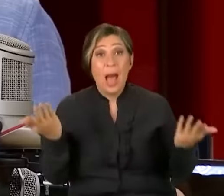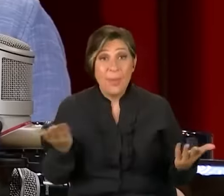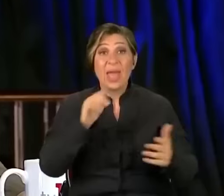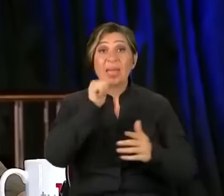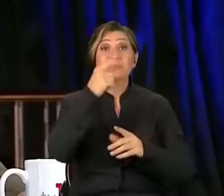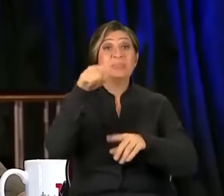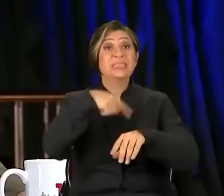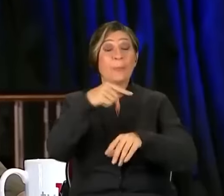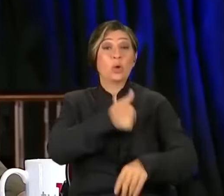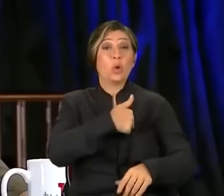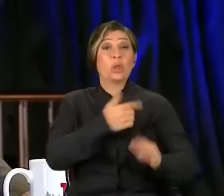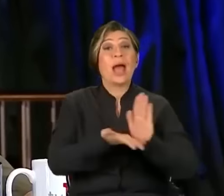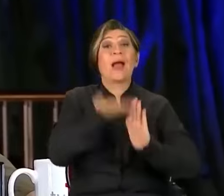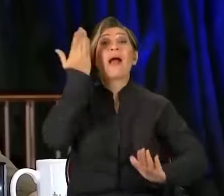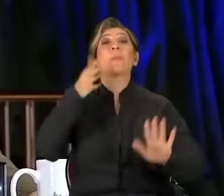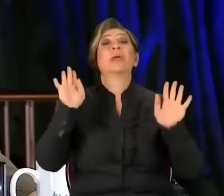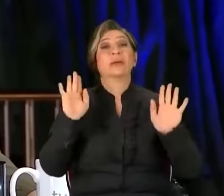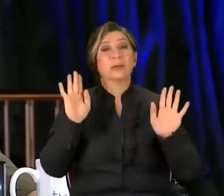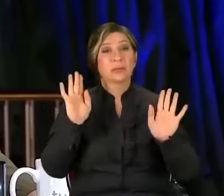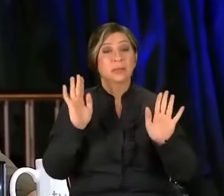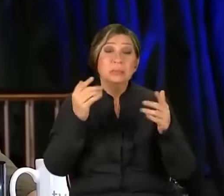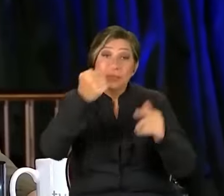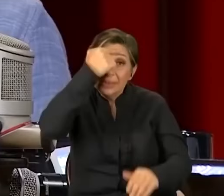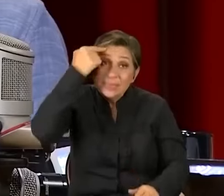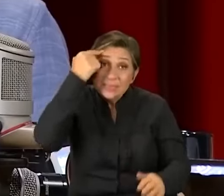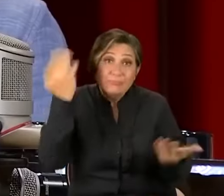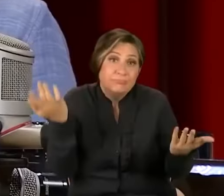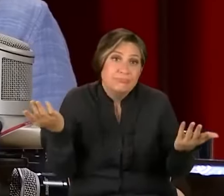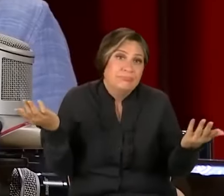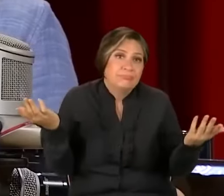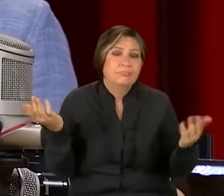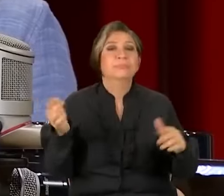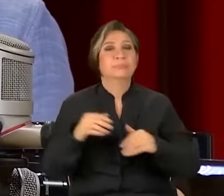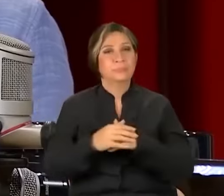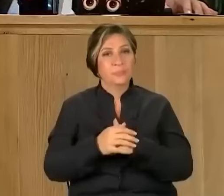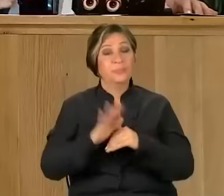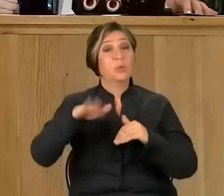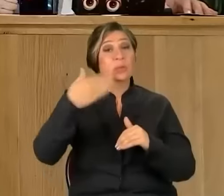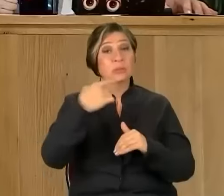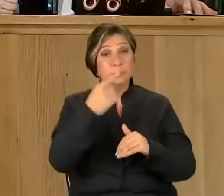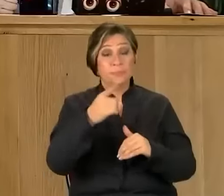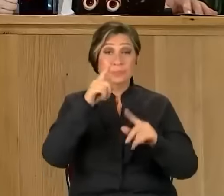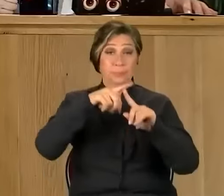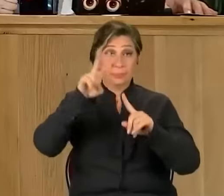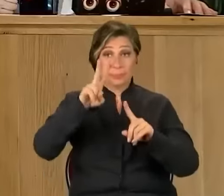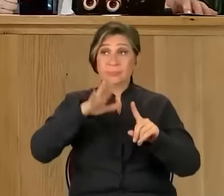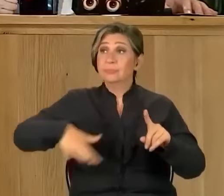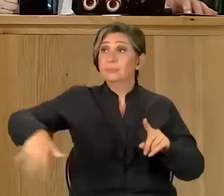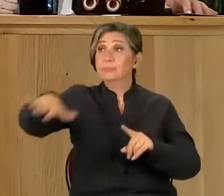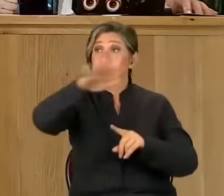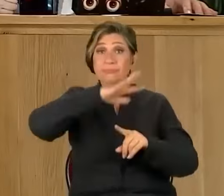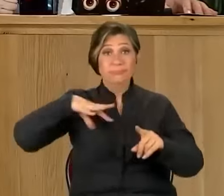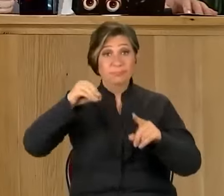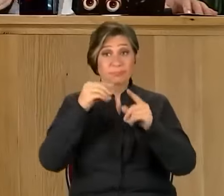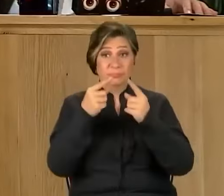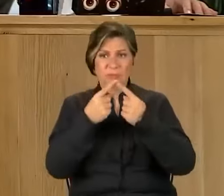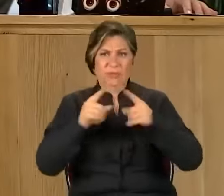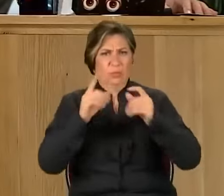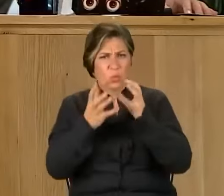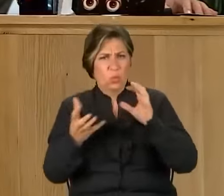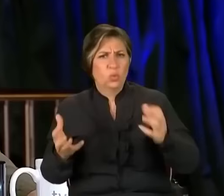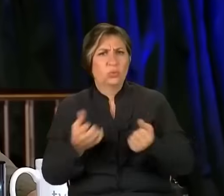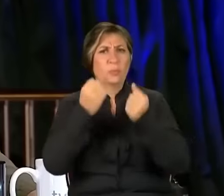hiçbir zaman gönüllerden kalkmadı. Evet, nasip işte yani, evet, kısmet. Sonra diyorsun ki televizyon tüm entelektüel kriterlerden